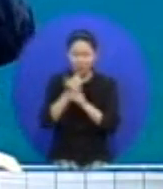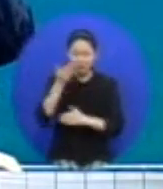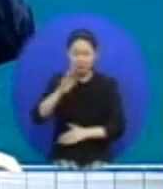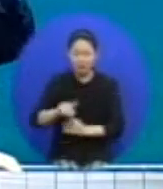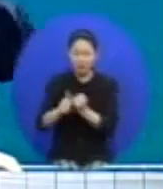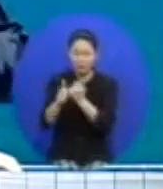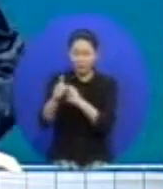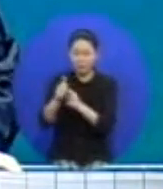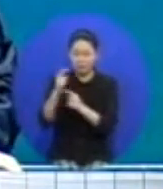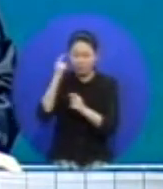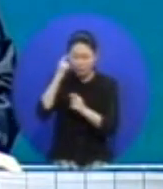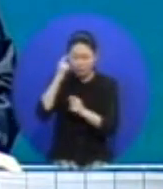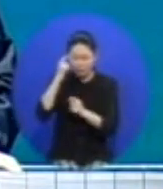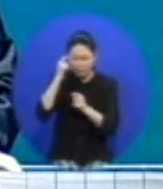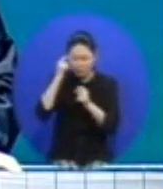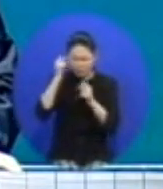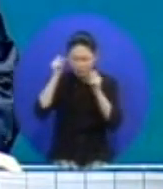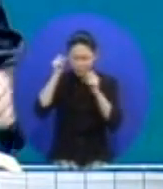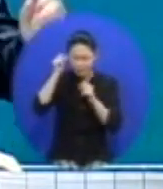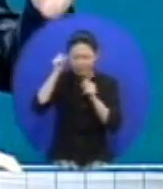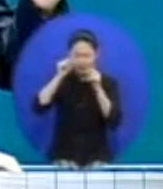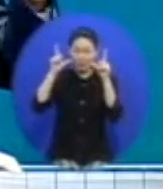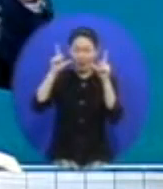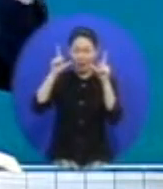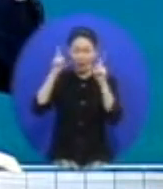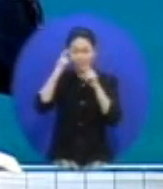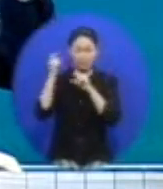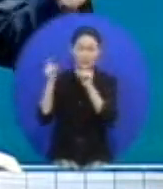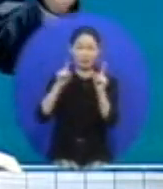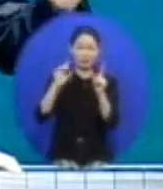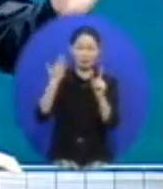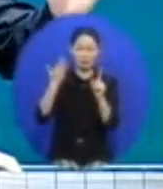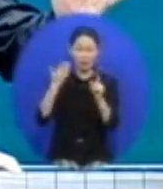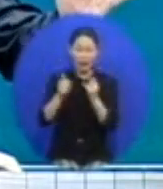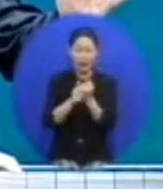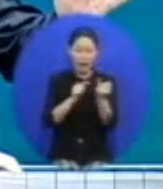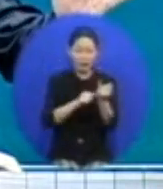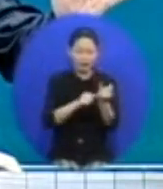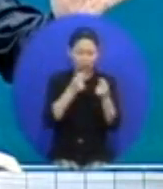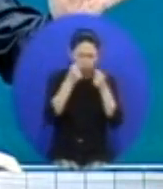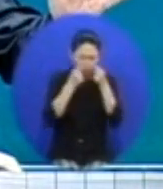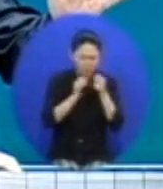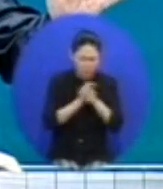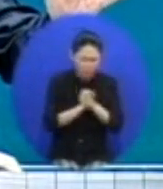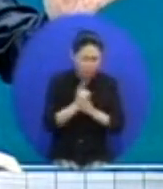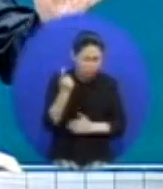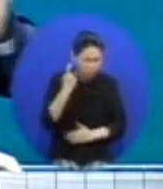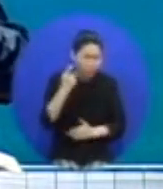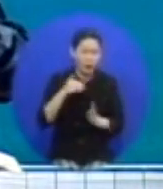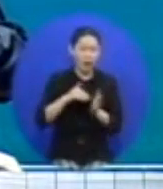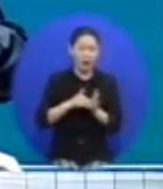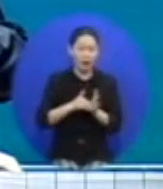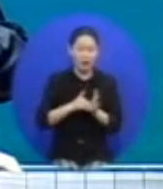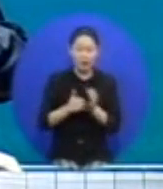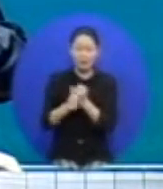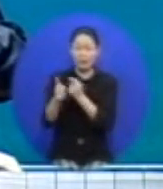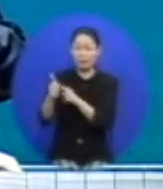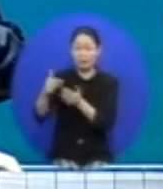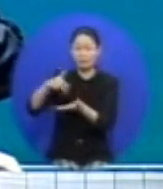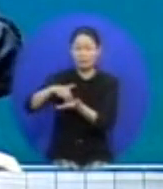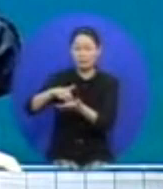정신이 번쩍 들 듯 해요 아내가 눈물 오기도 하는 소리를 들으면서 남편이